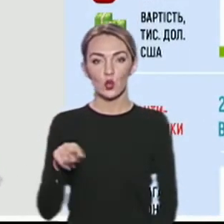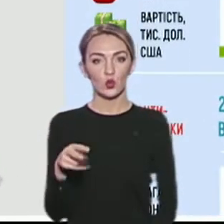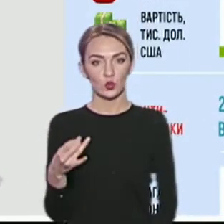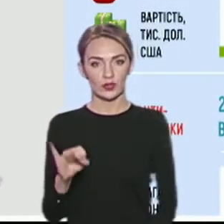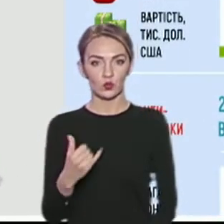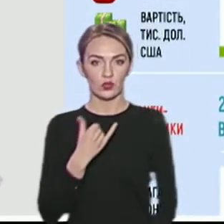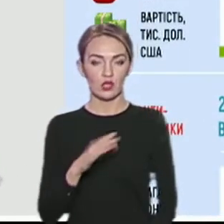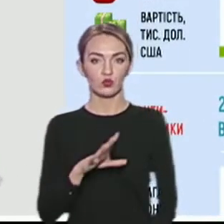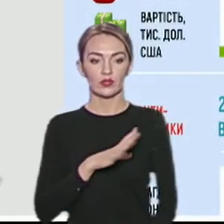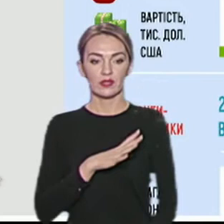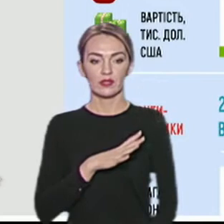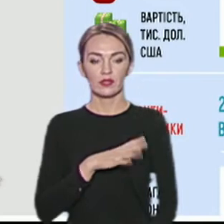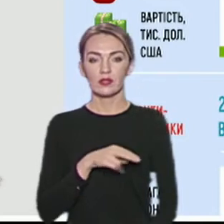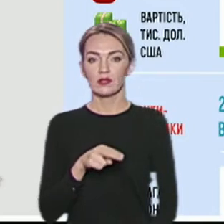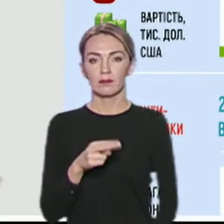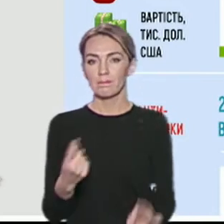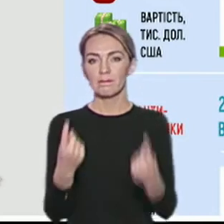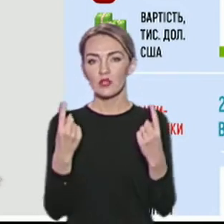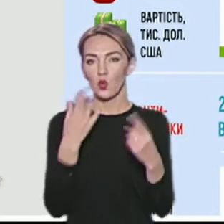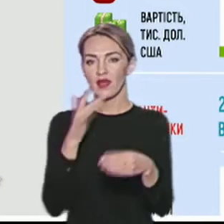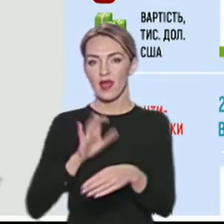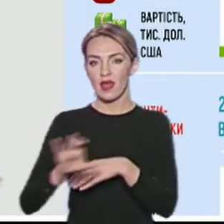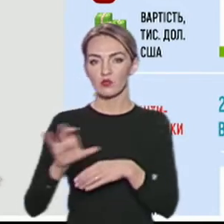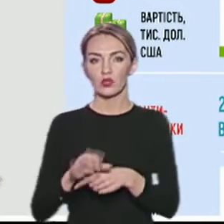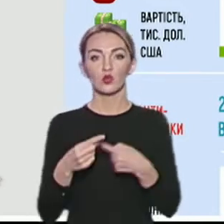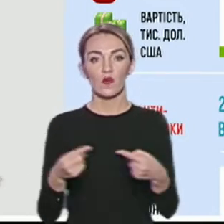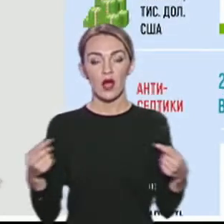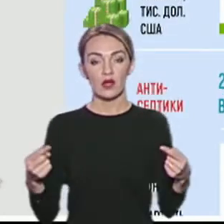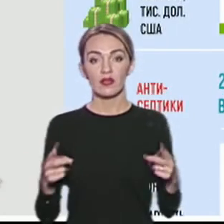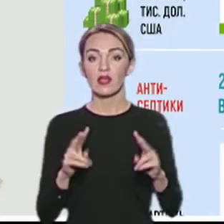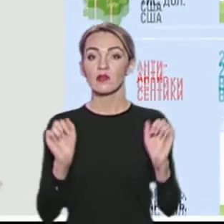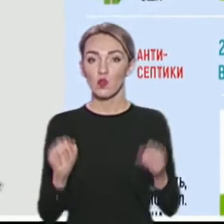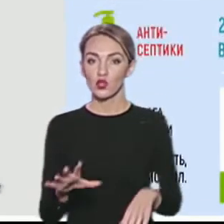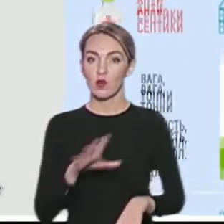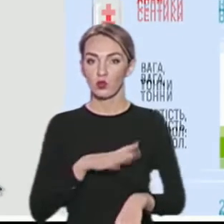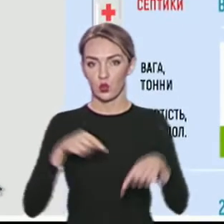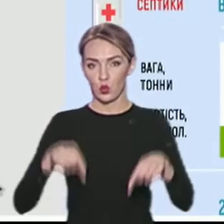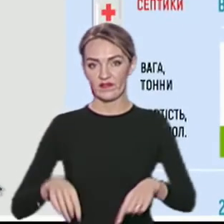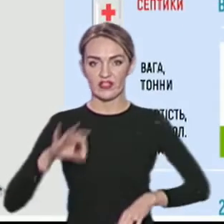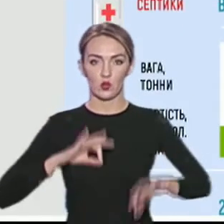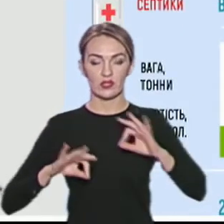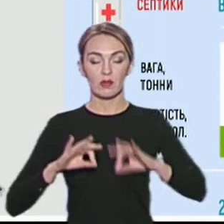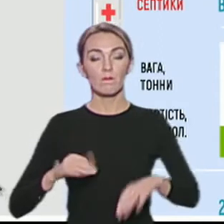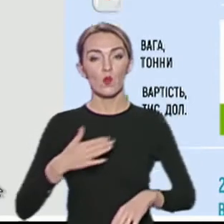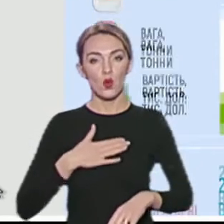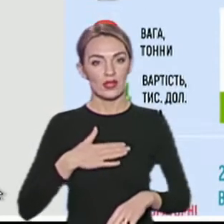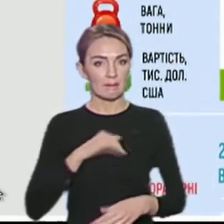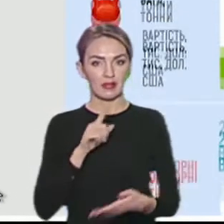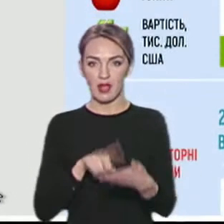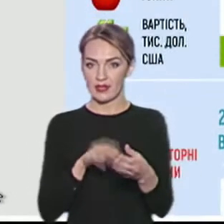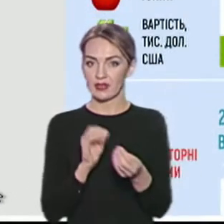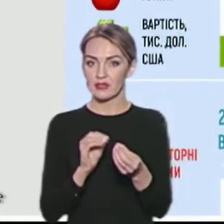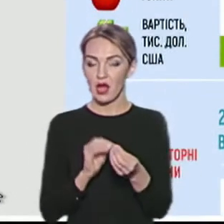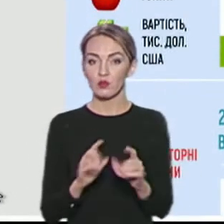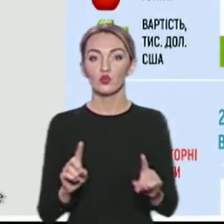нас були пікові експорти товарів, які можна було використати. Моє питання залишається тим самим.